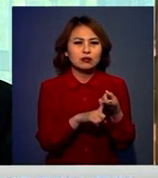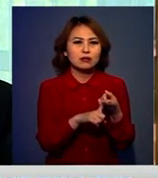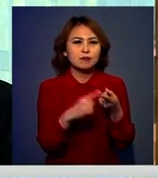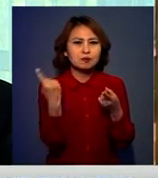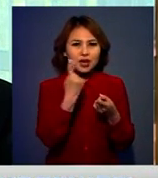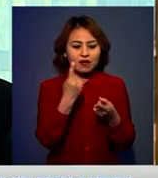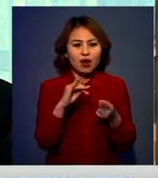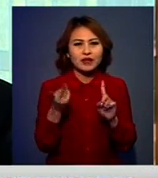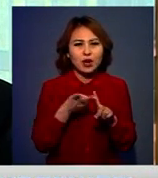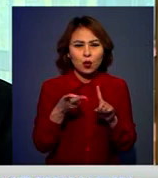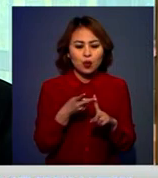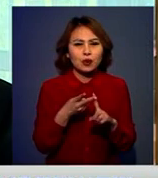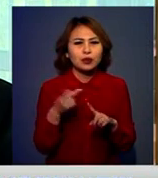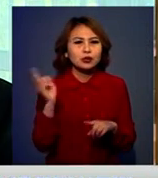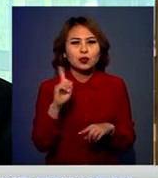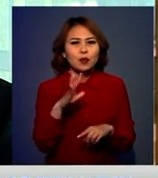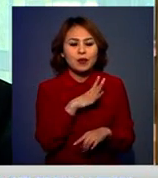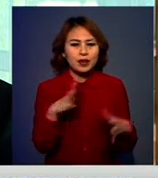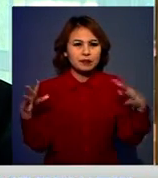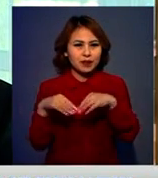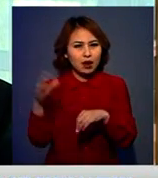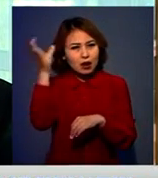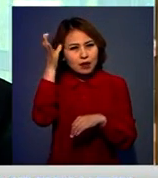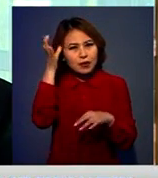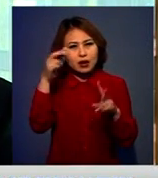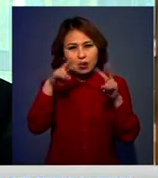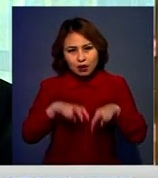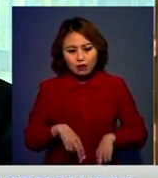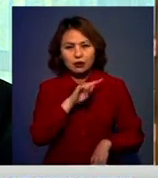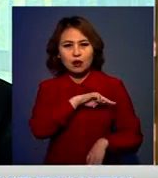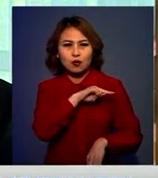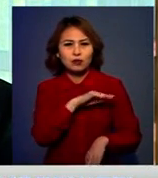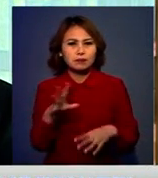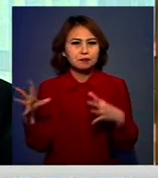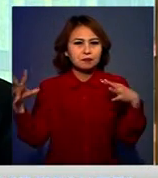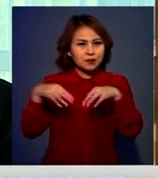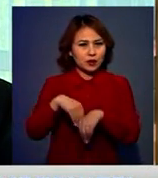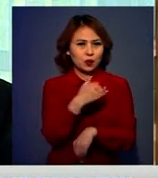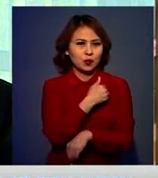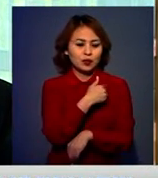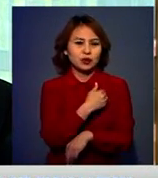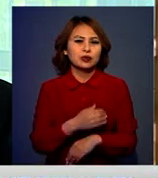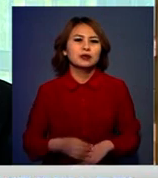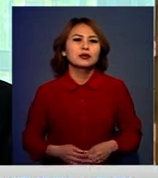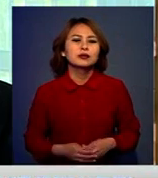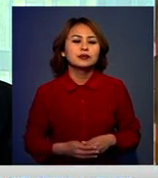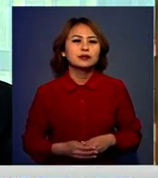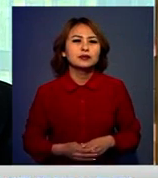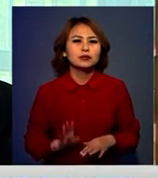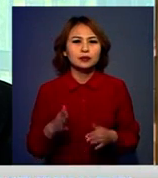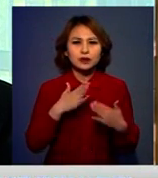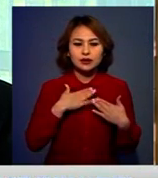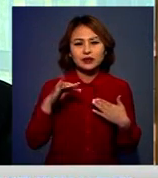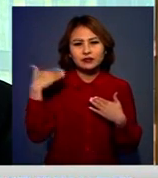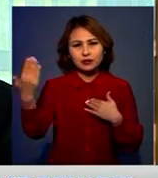біріншіден. Екіншіден, бірлескен ғылыми зерттеу жобаларын бірге ұйымдастырсақ, ол бізге де, ол елге